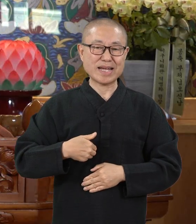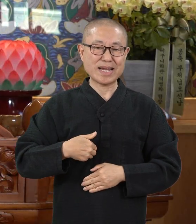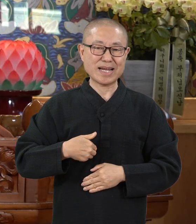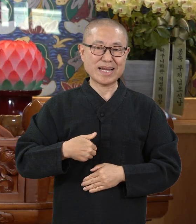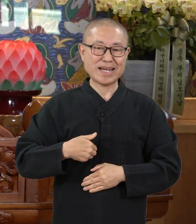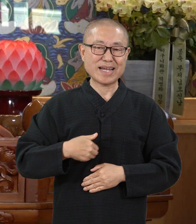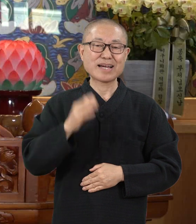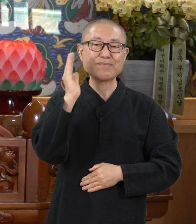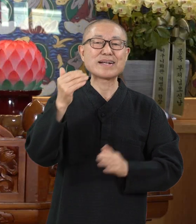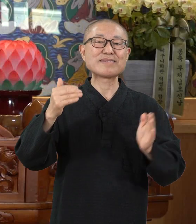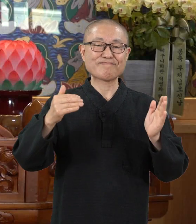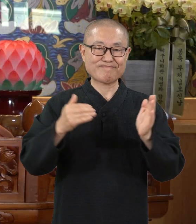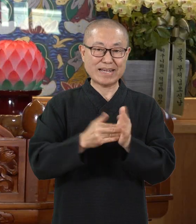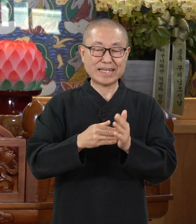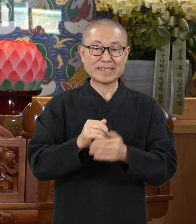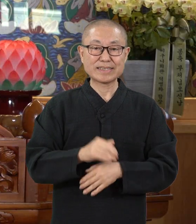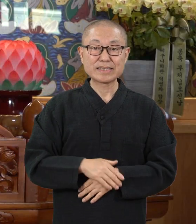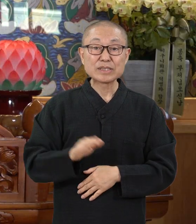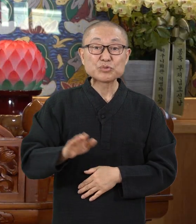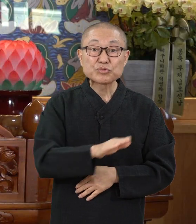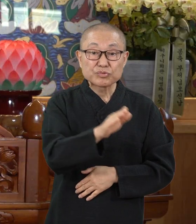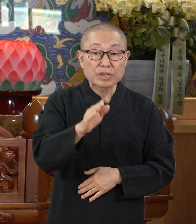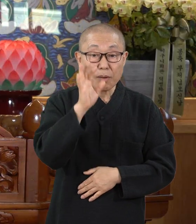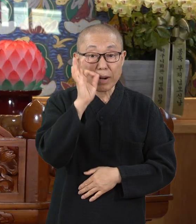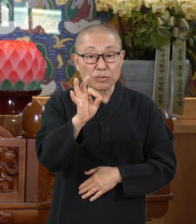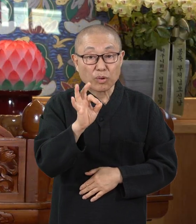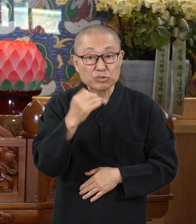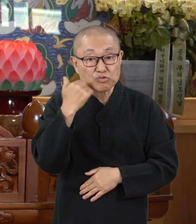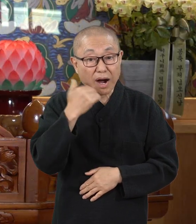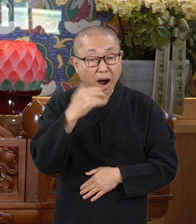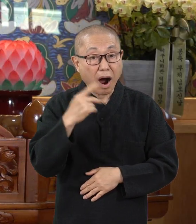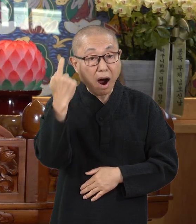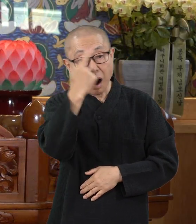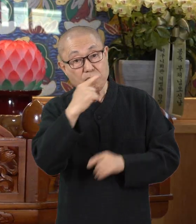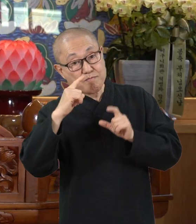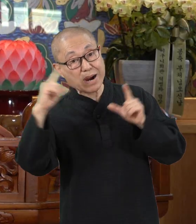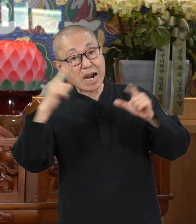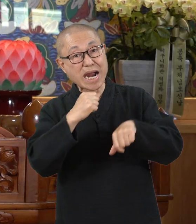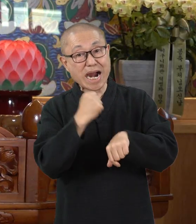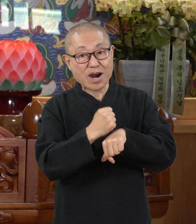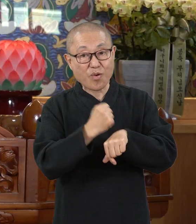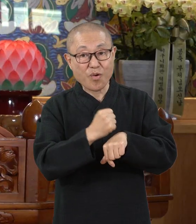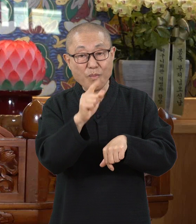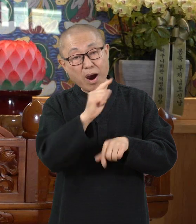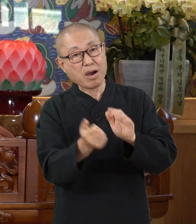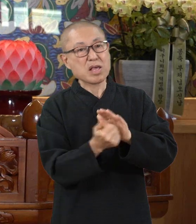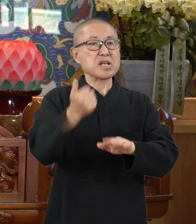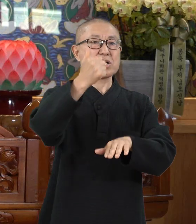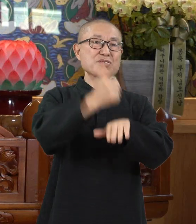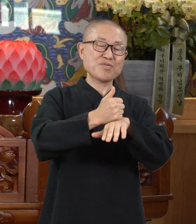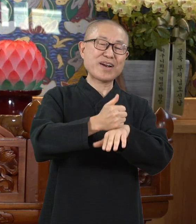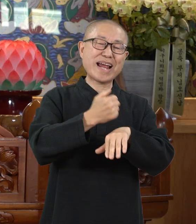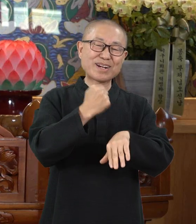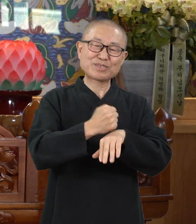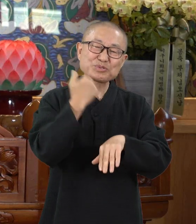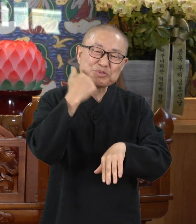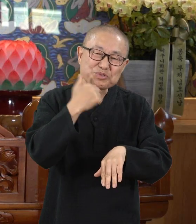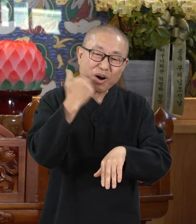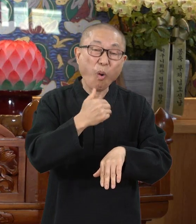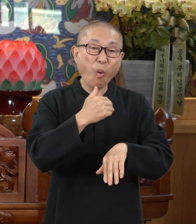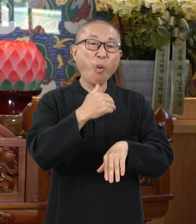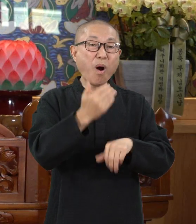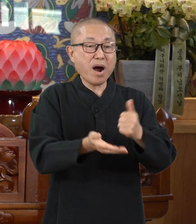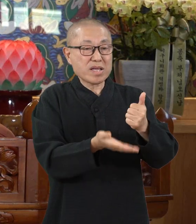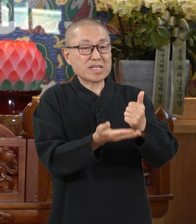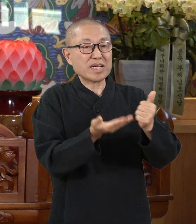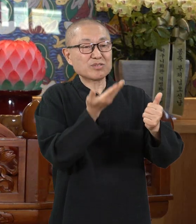하고 싶으신 거예요. 우리 세상을 봐도 누가 출세를 했고 뭐 성공을 했고 누구는